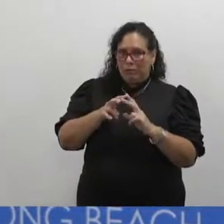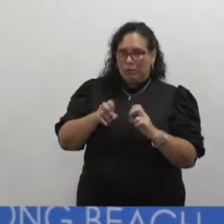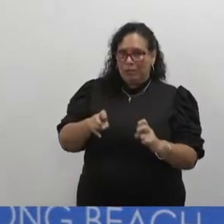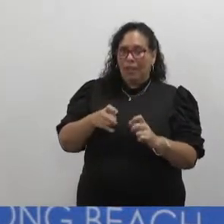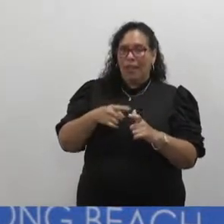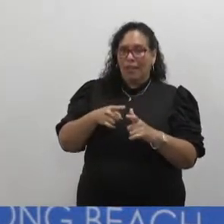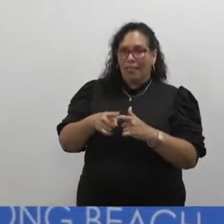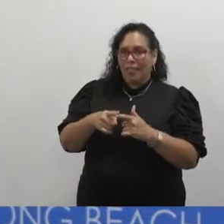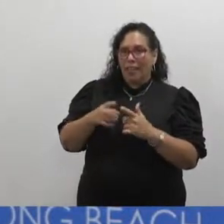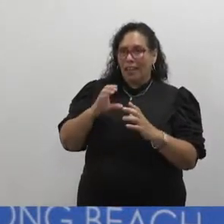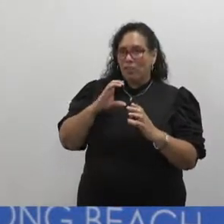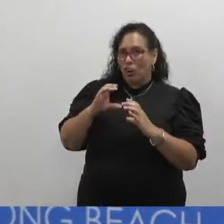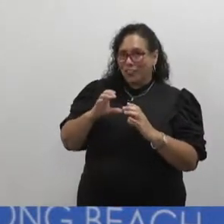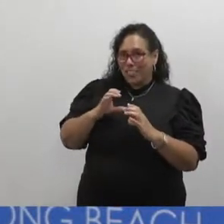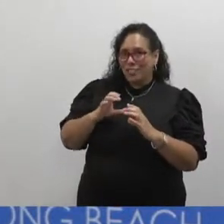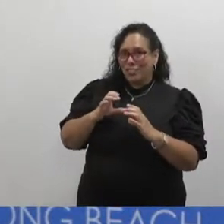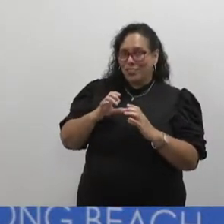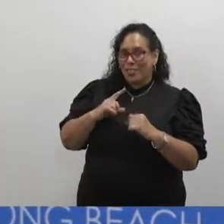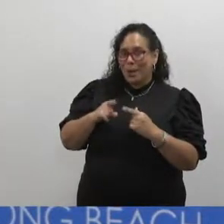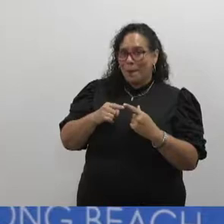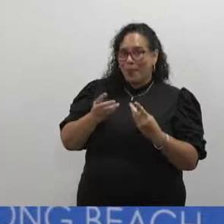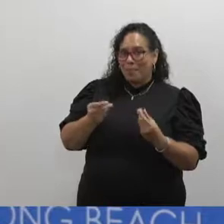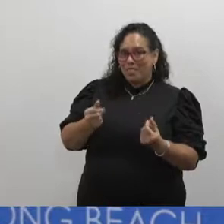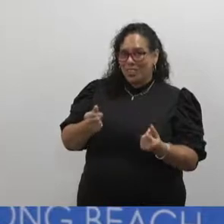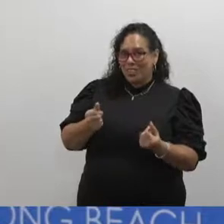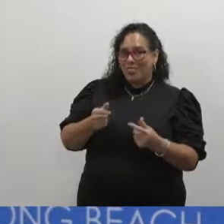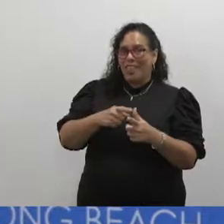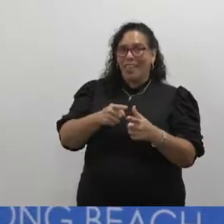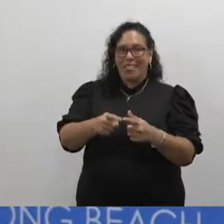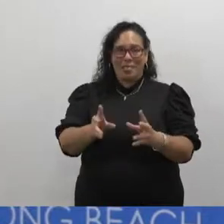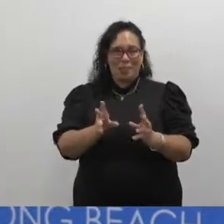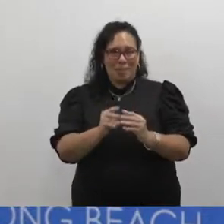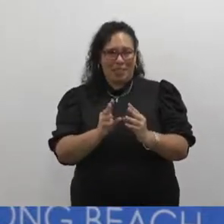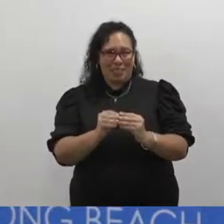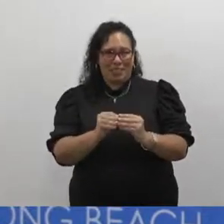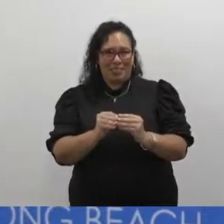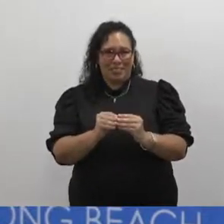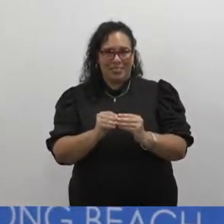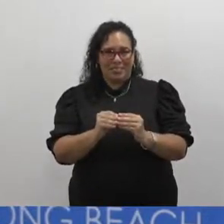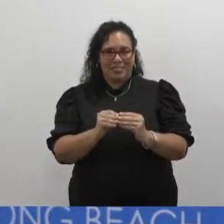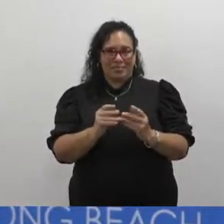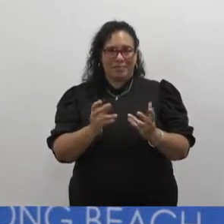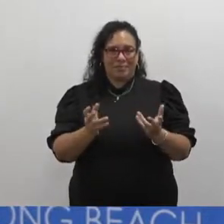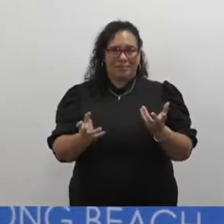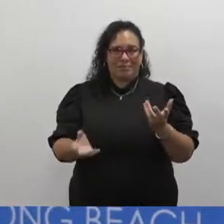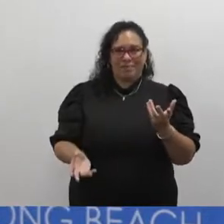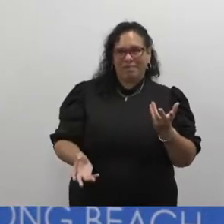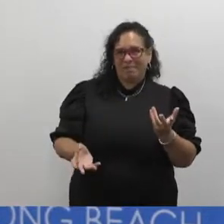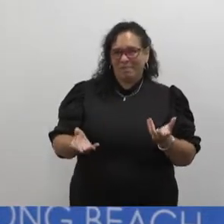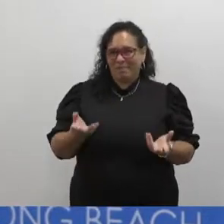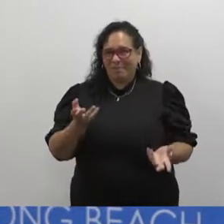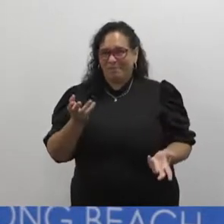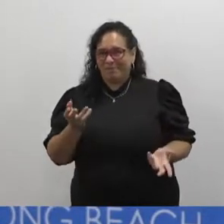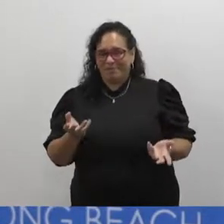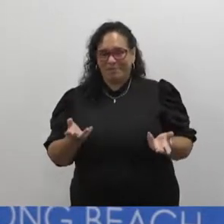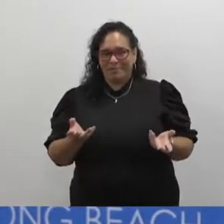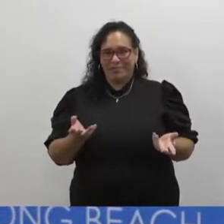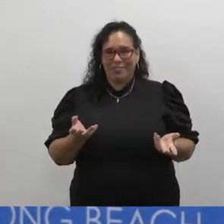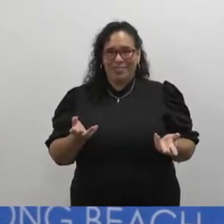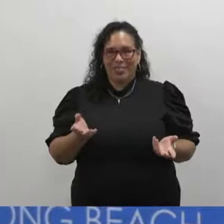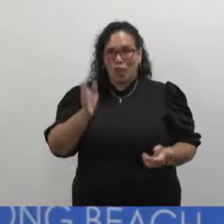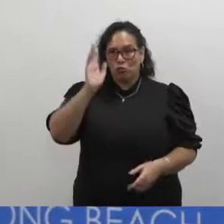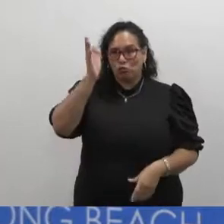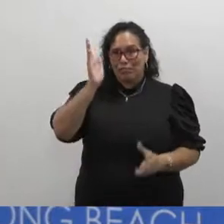tự tự bỏ ra miền rồi xong phải bắt tên ở đây nâng tam lệ cả nạn nà đồng bây dương bán sáng khai nha an viê bị nứt mơ viê bị phép mình vui ở chạy